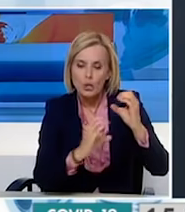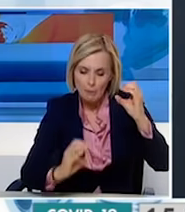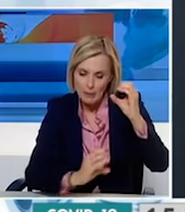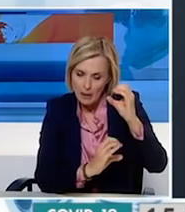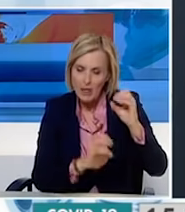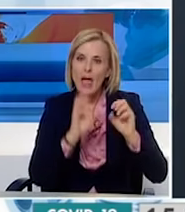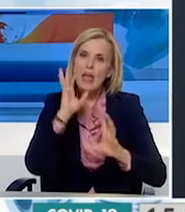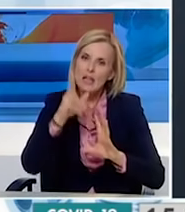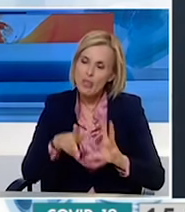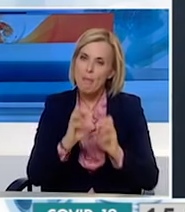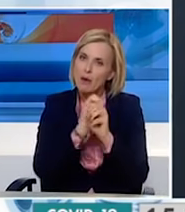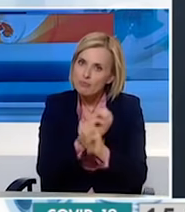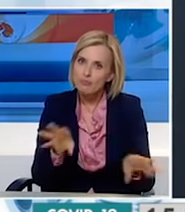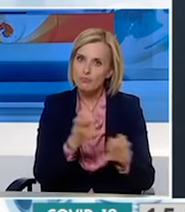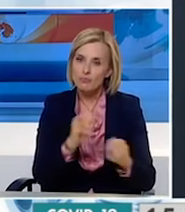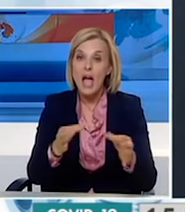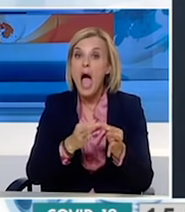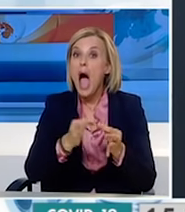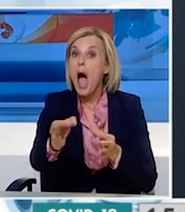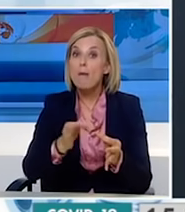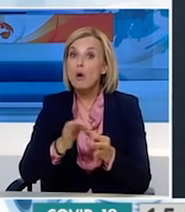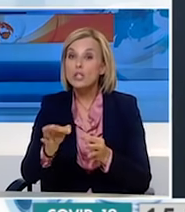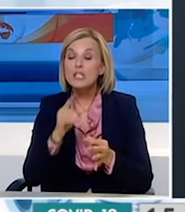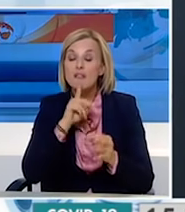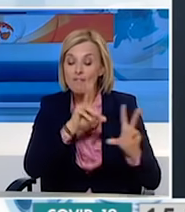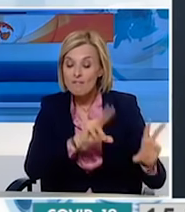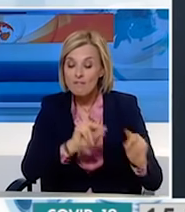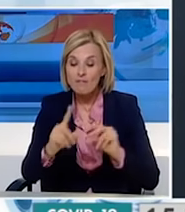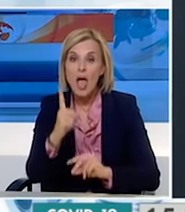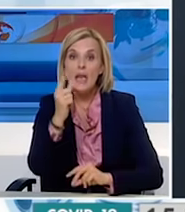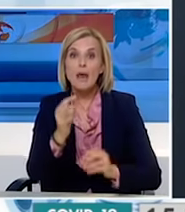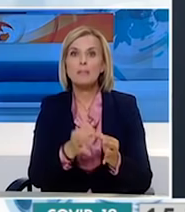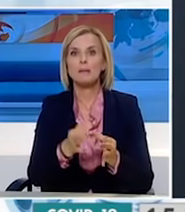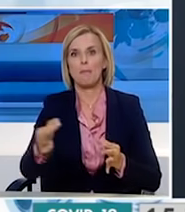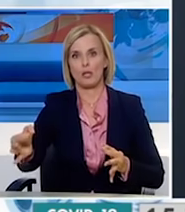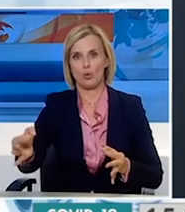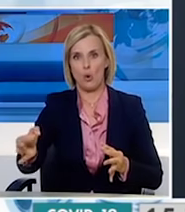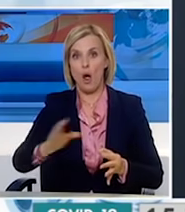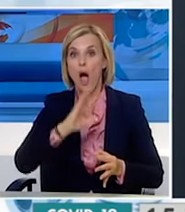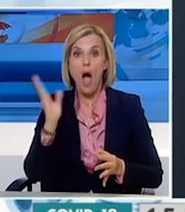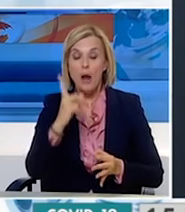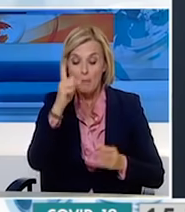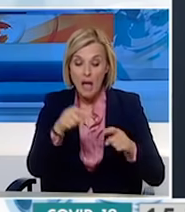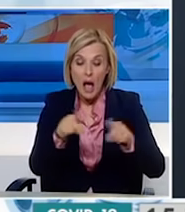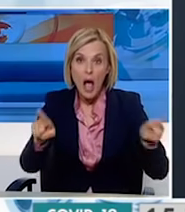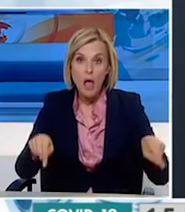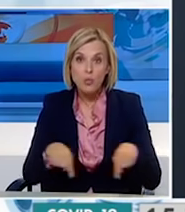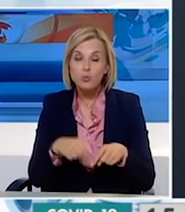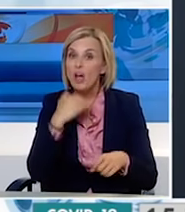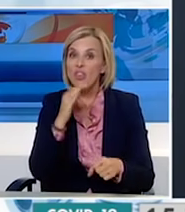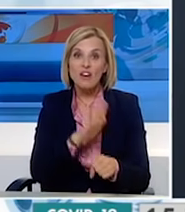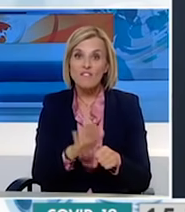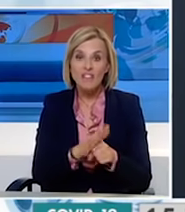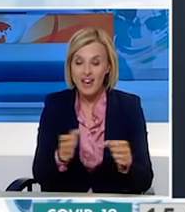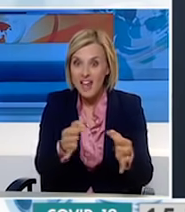καθημερινή. Η απόσταση μεταξύ των μαθητών πρέπει να είναι ίση με 1,5 μέτρο μήκος. Εάν κάποια σχολική αίθουσα δεν επαρκεί για την τήρηση